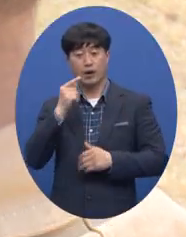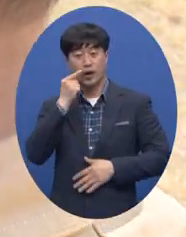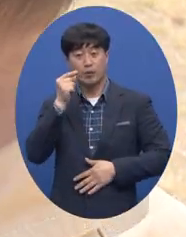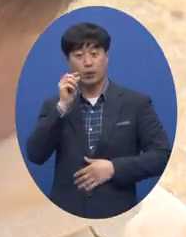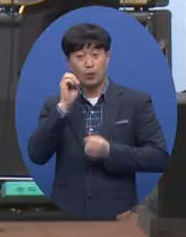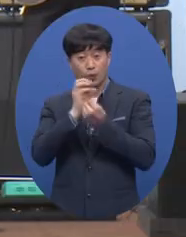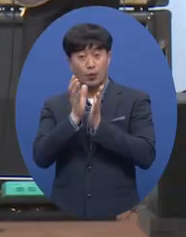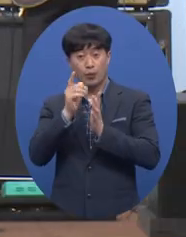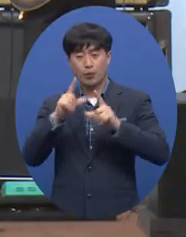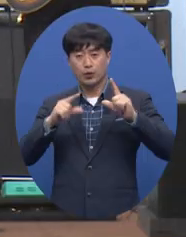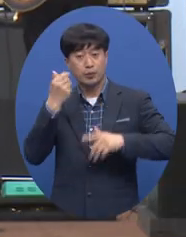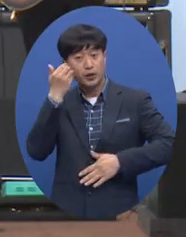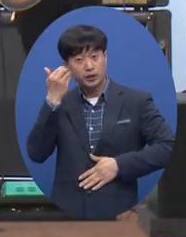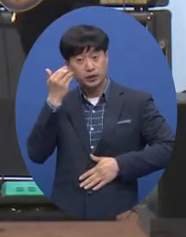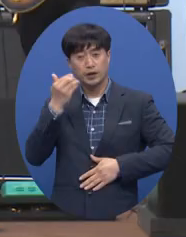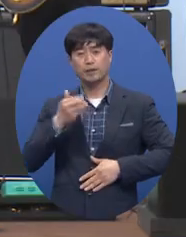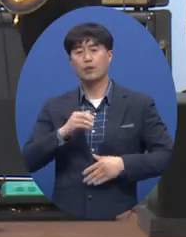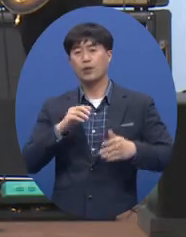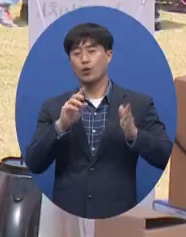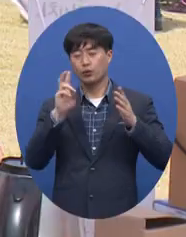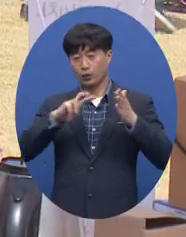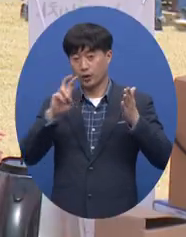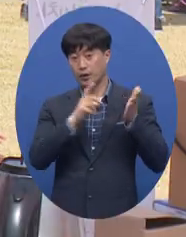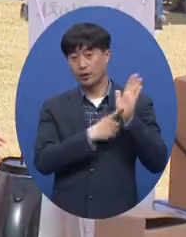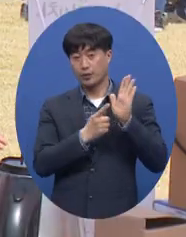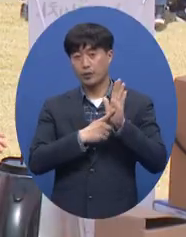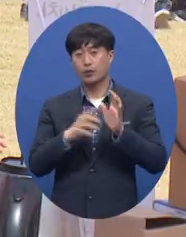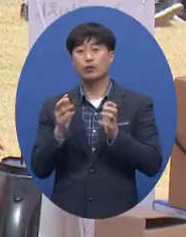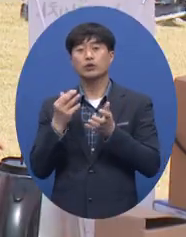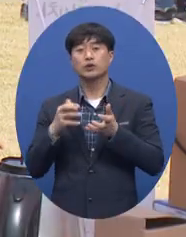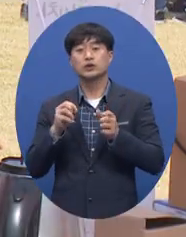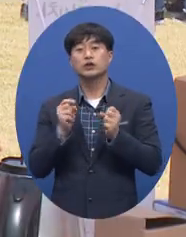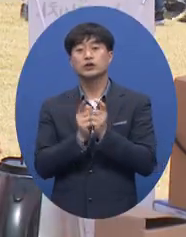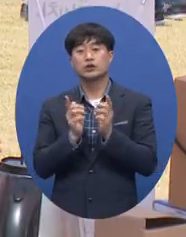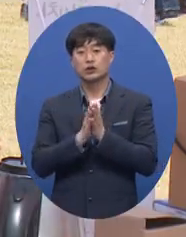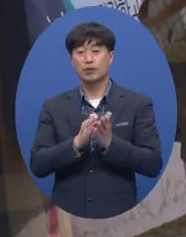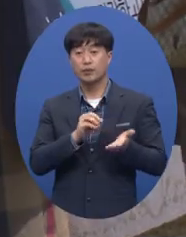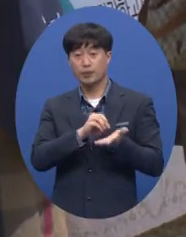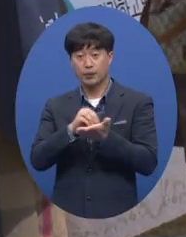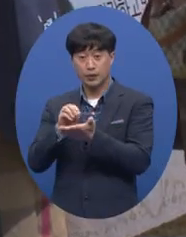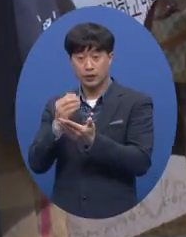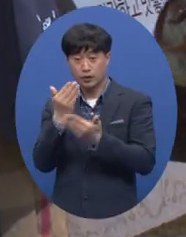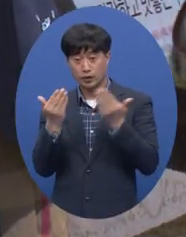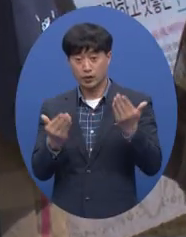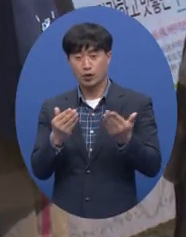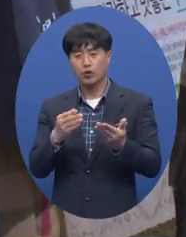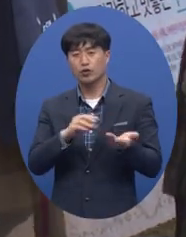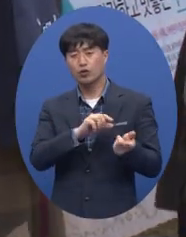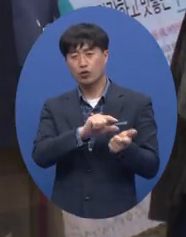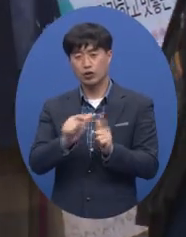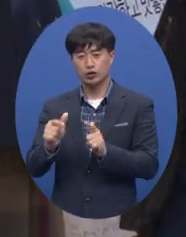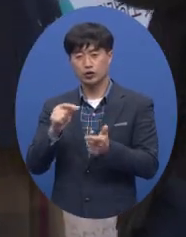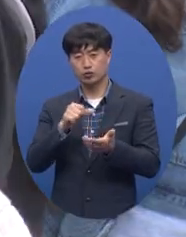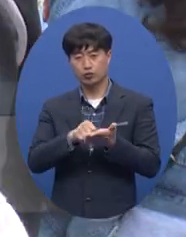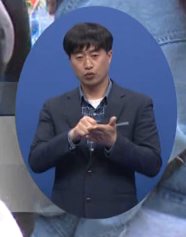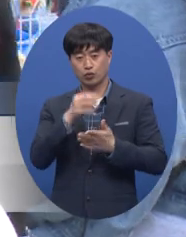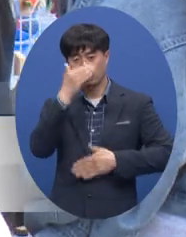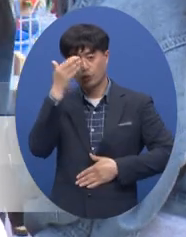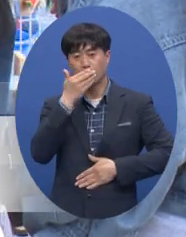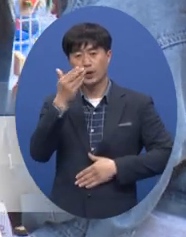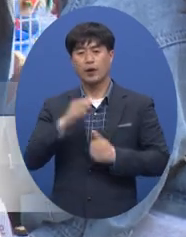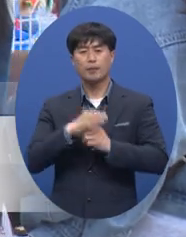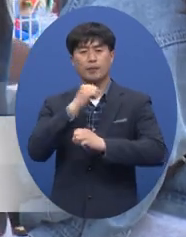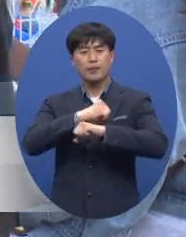모양의 페이스 페인팅과 흥겨운 밴드의 공연, 그리고 도민들이 직접 내놓은 다양한 물건들까지 볼수 있습니다.